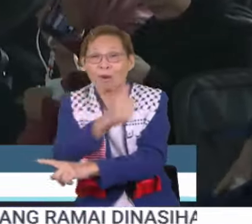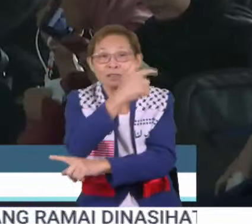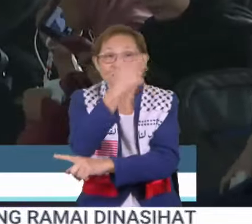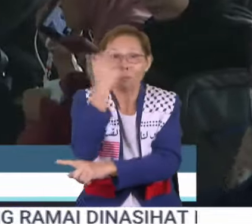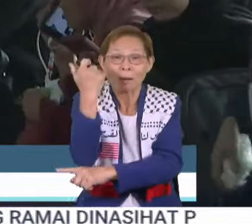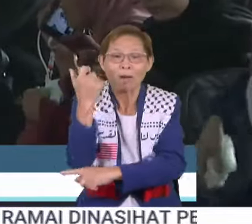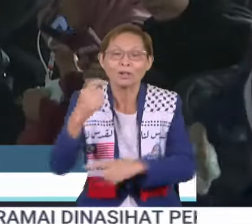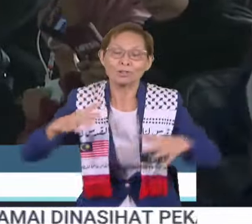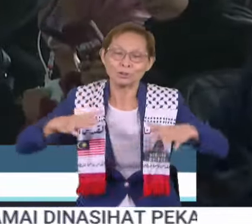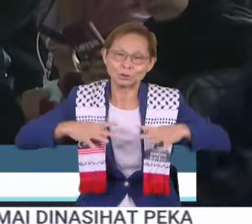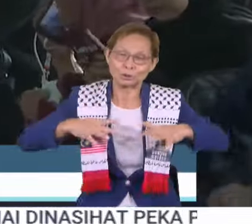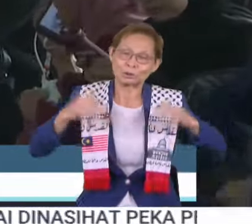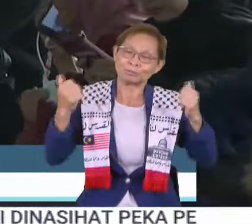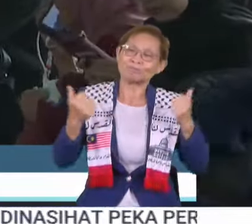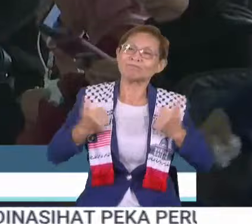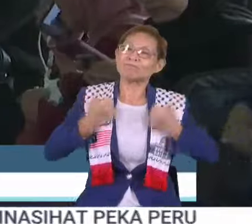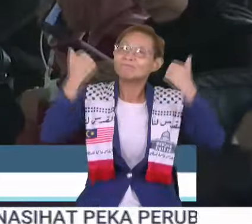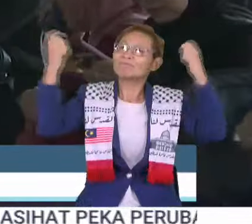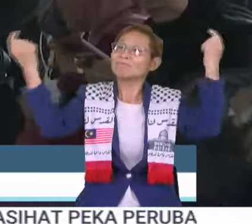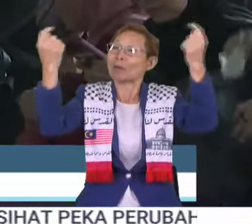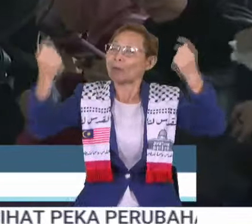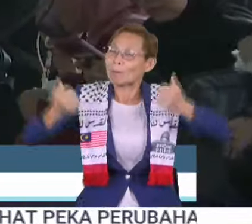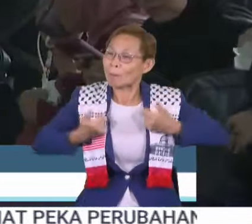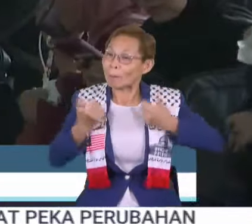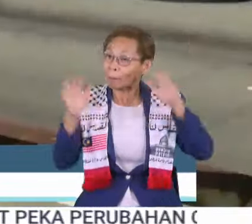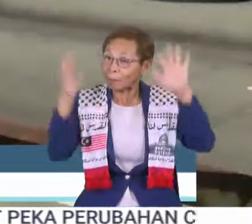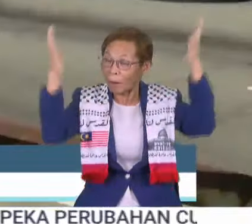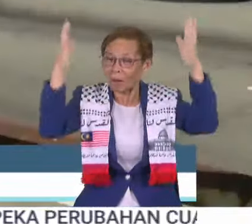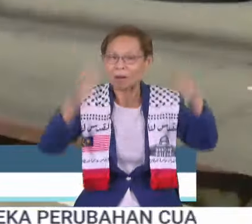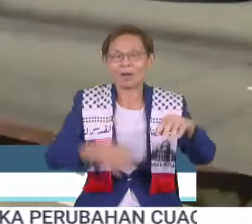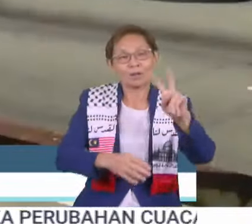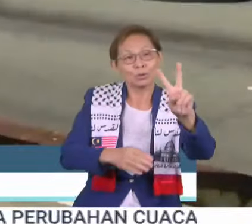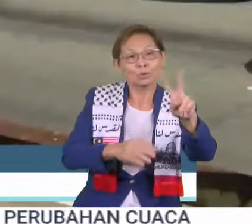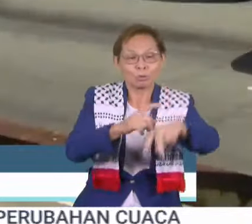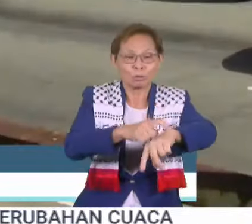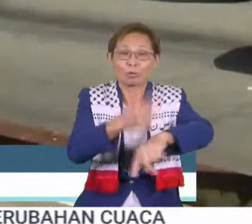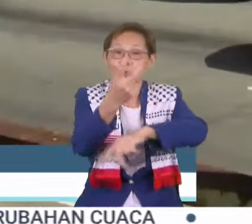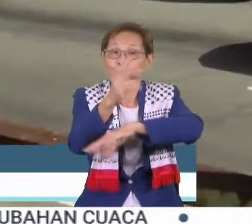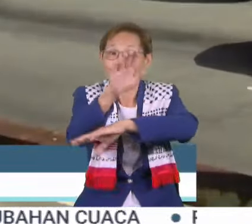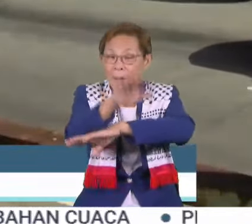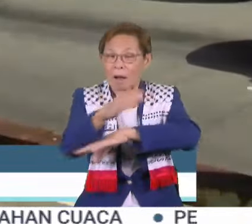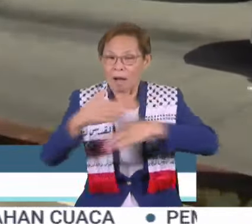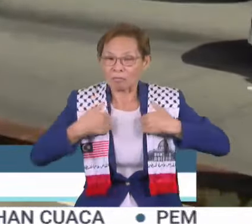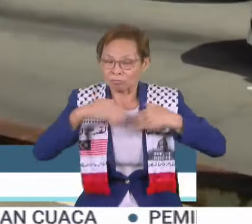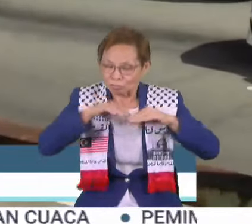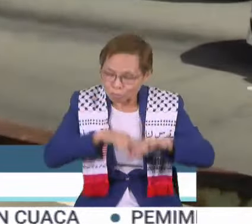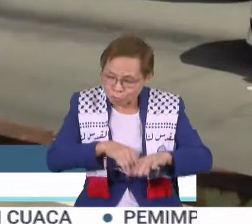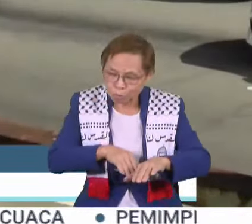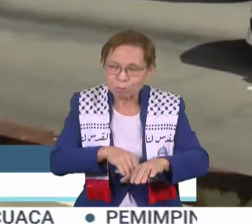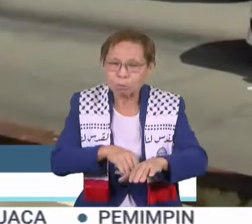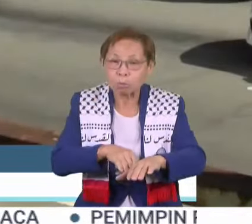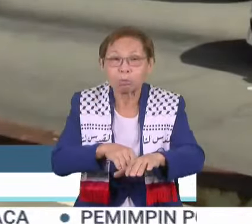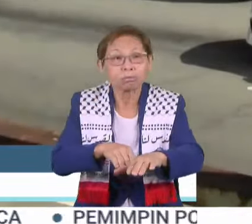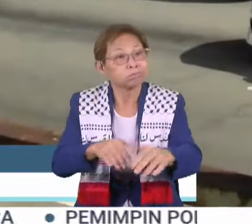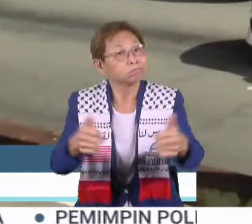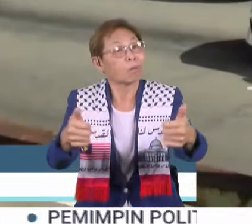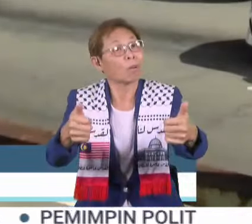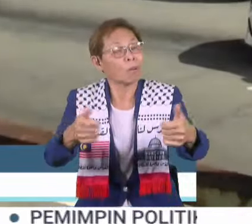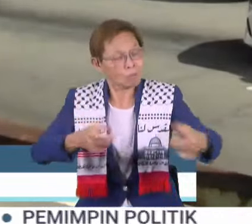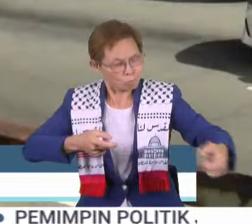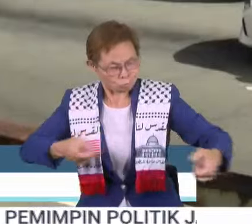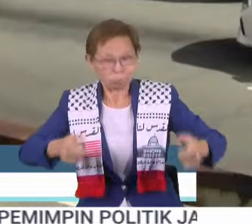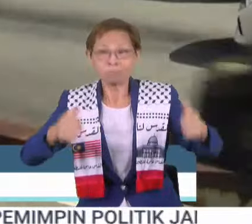susulan cuti perayaan hari raya aidilfitri manakala pada 2A petang tadi mendapati aliran trafik bergerak lancar dan